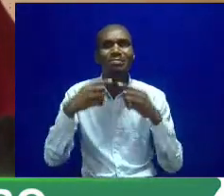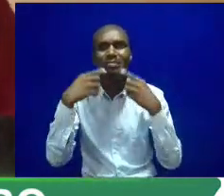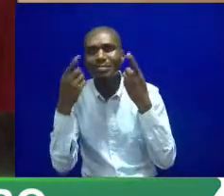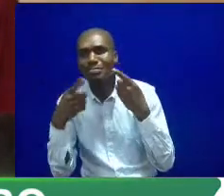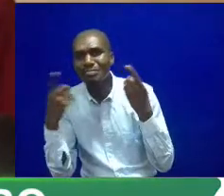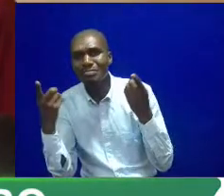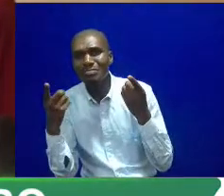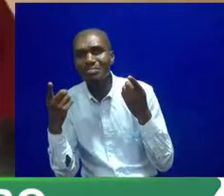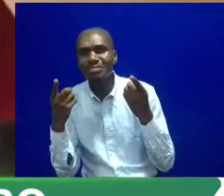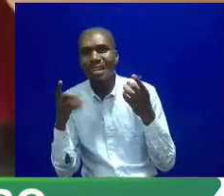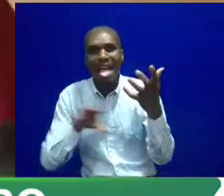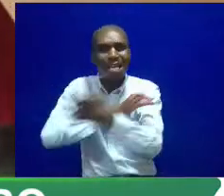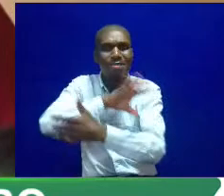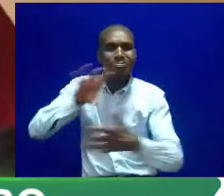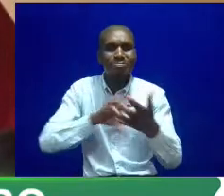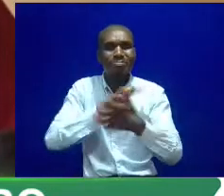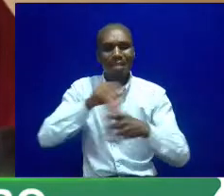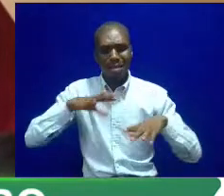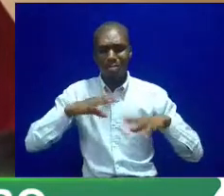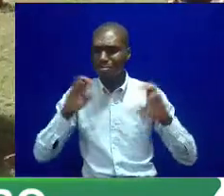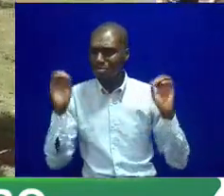Yoko gunchu ba ni meenda wa.